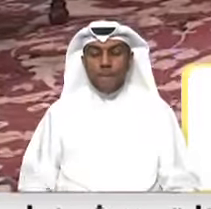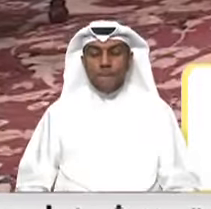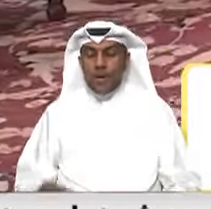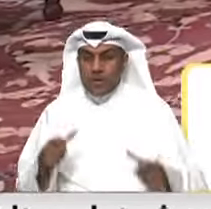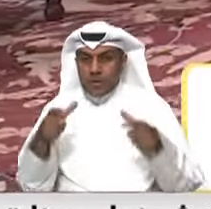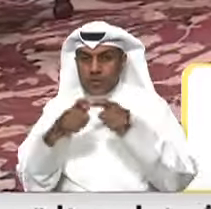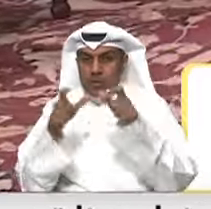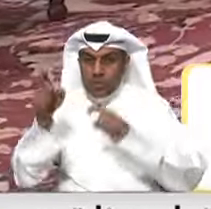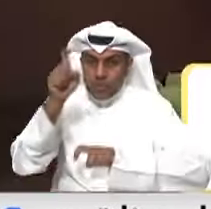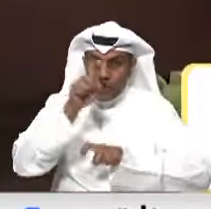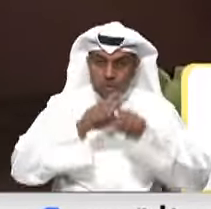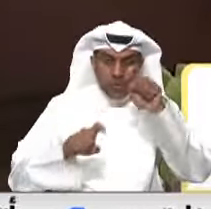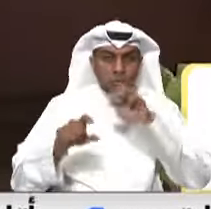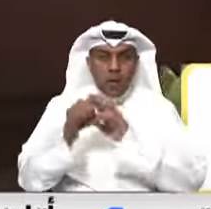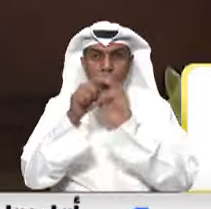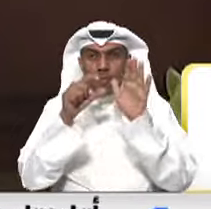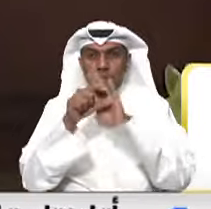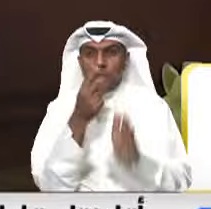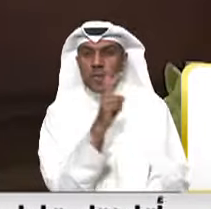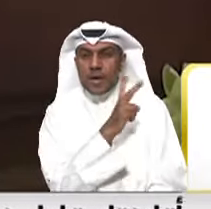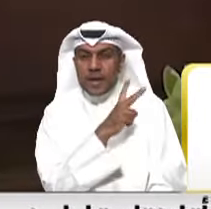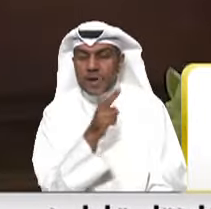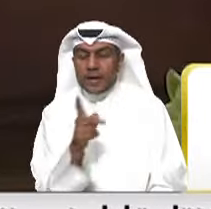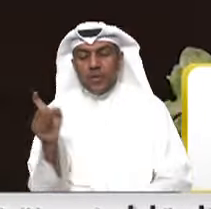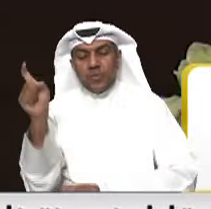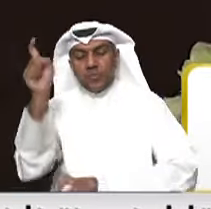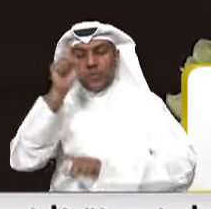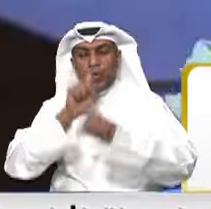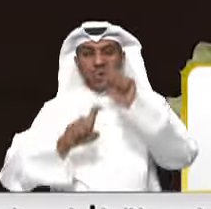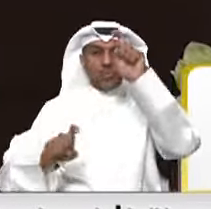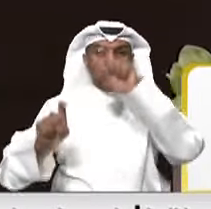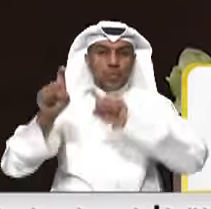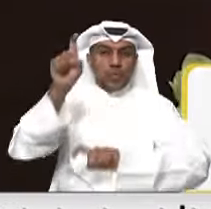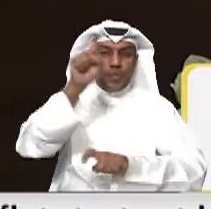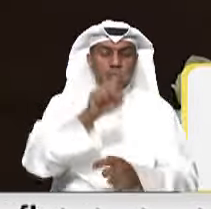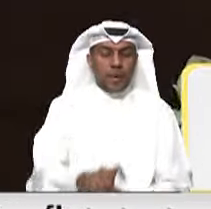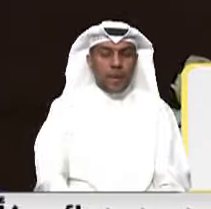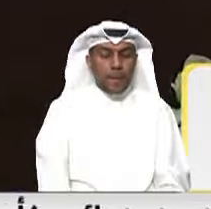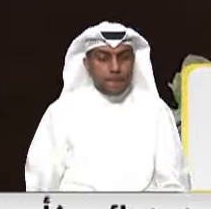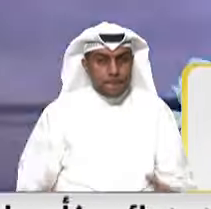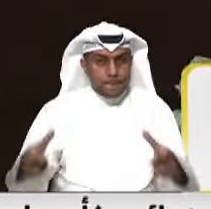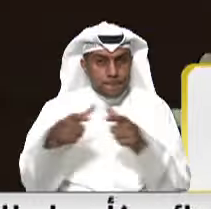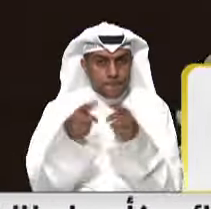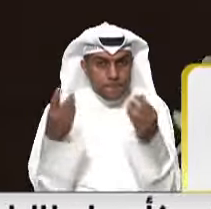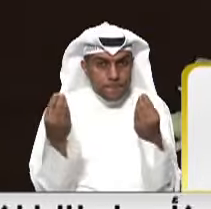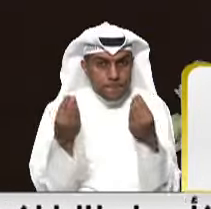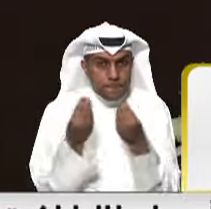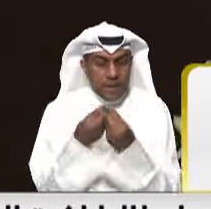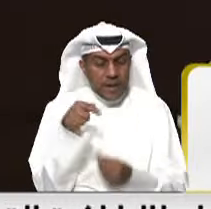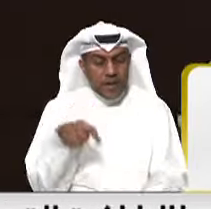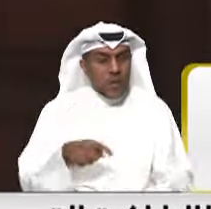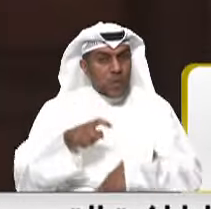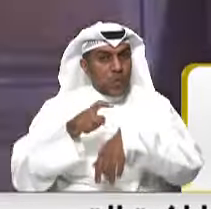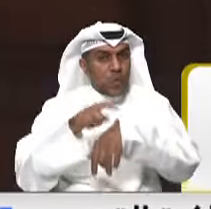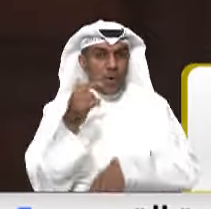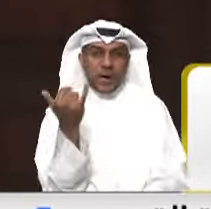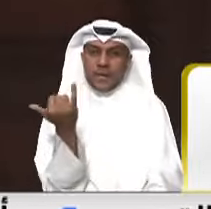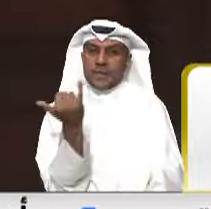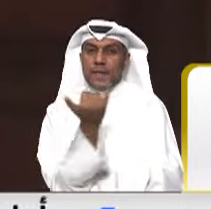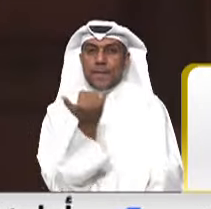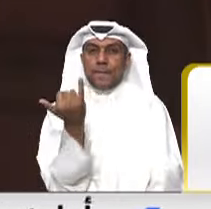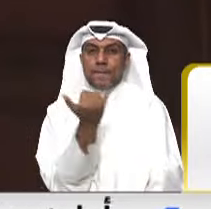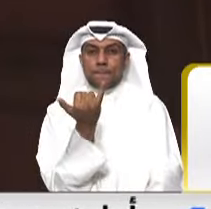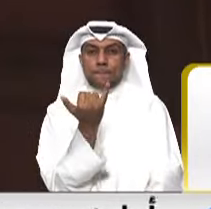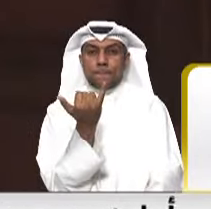والاقليميه التي تم بحثها ومناقشتها والتطرق اليها خاصه في هذا الوقت الذي تشهد فيه